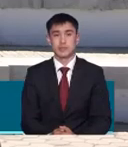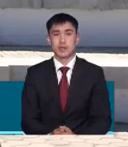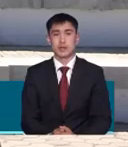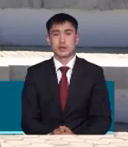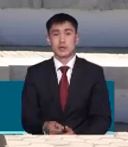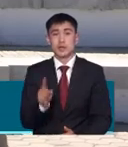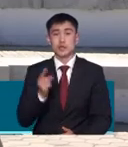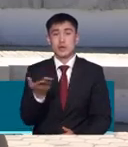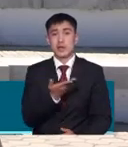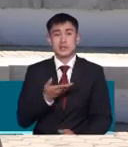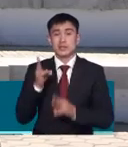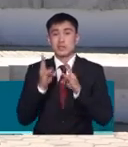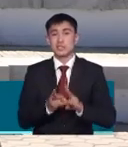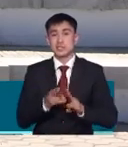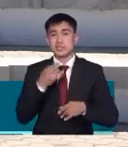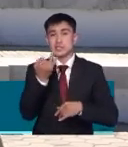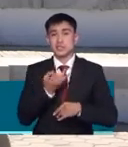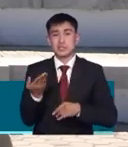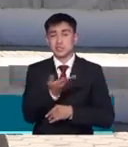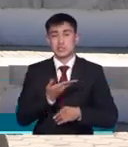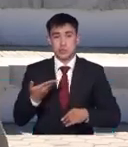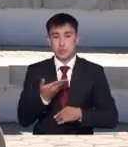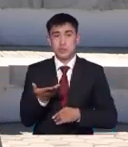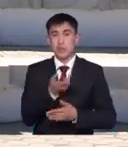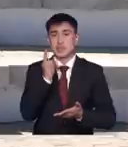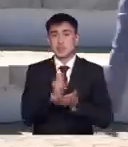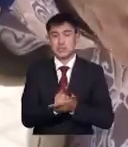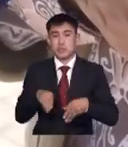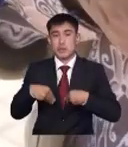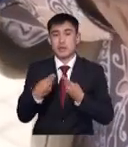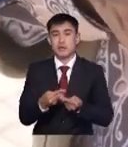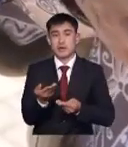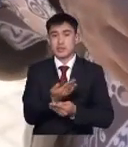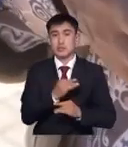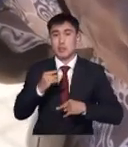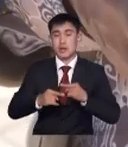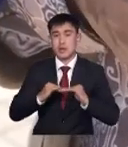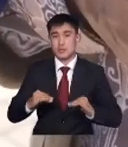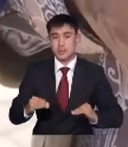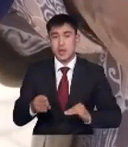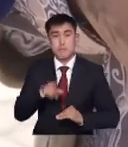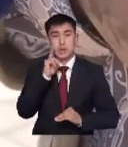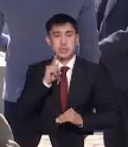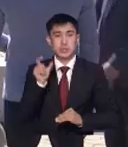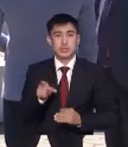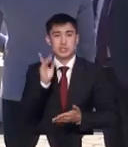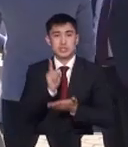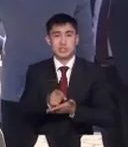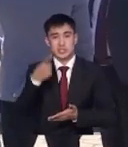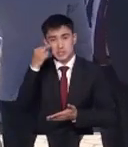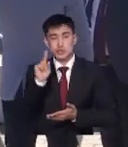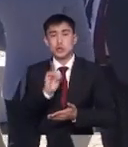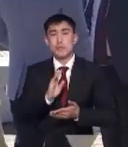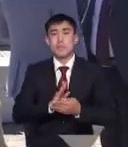Несмотря на то, что это трагичные страницы нашей истории, мы должны передавать их нынешнему поколению. Молодые люди должны знать, через